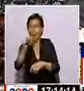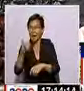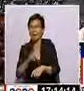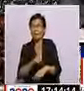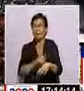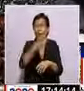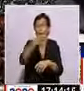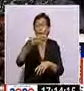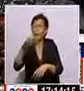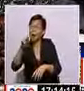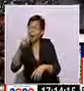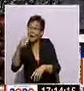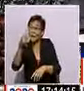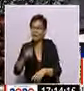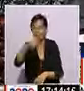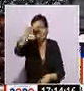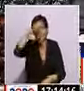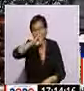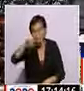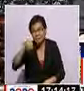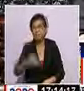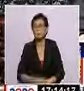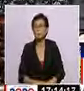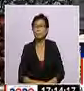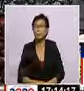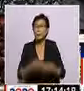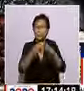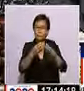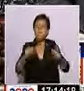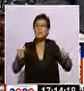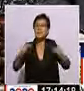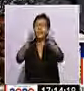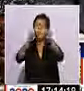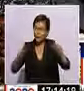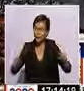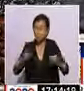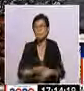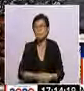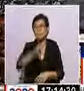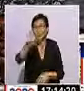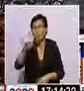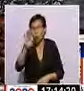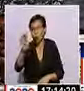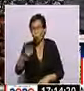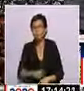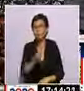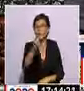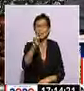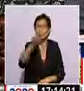di Ulu Langat, di Putrajaya, di Pasir Gudang, di